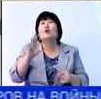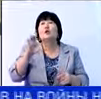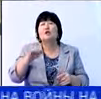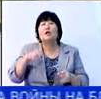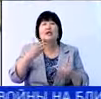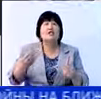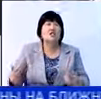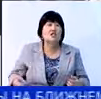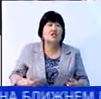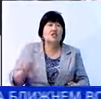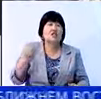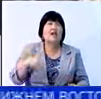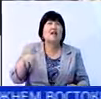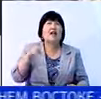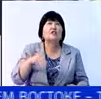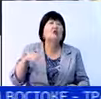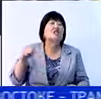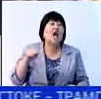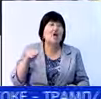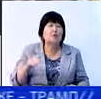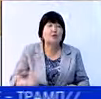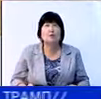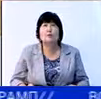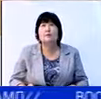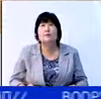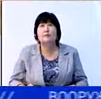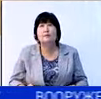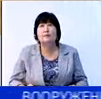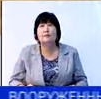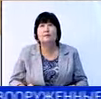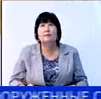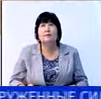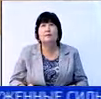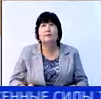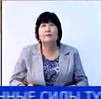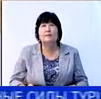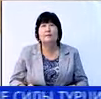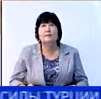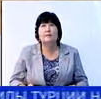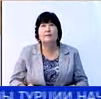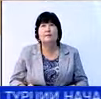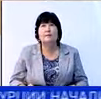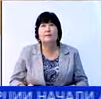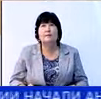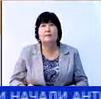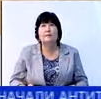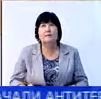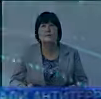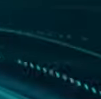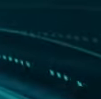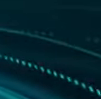жителю Шилийского района Дастану Жакыпову. Алина Параджана, Камжан Жолтаев, Бугимбай Абасилов, Досхан Сатпай, телеканал Кызылорда.